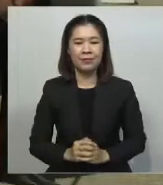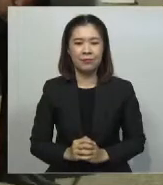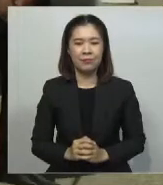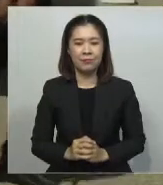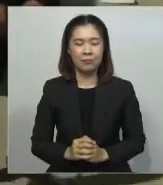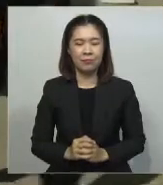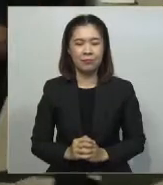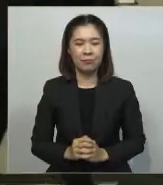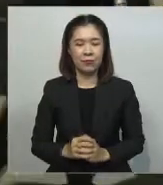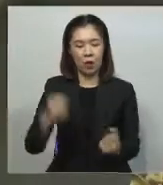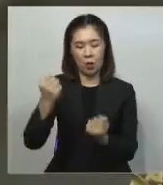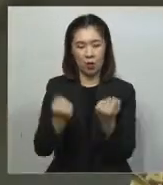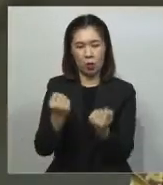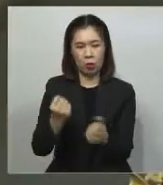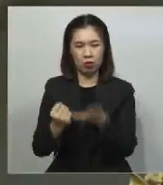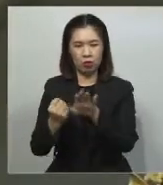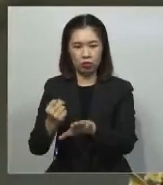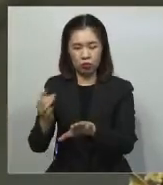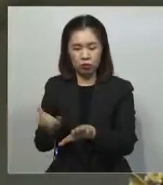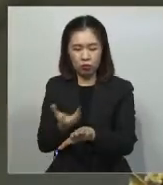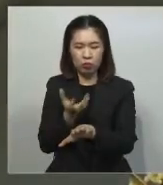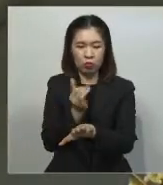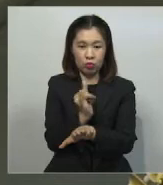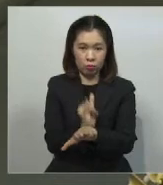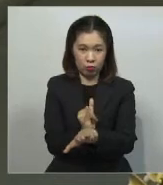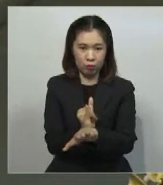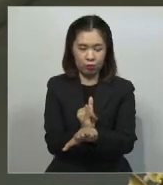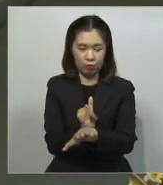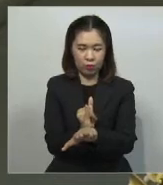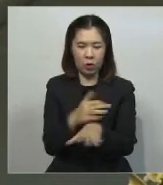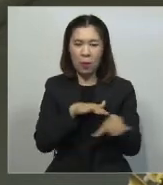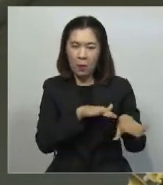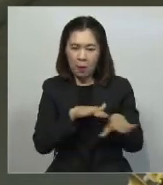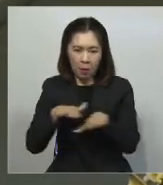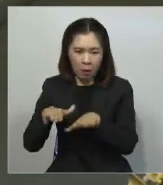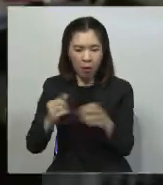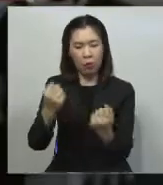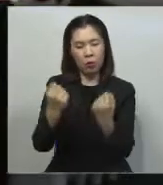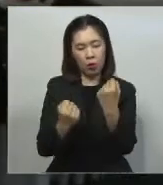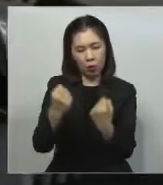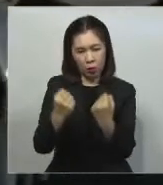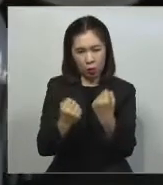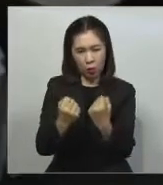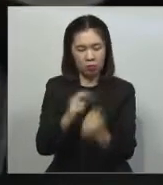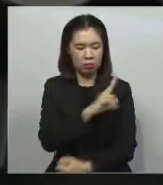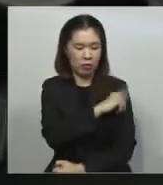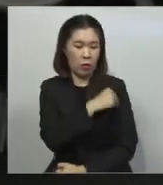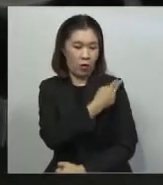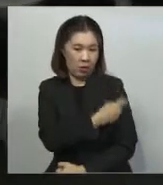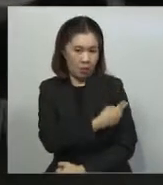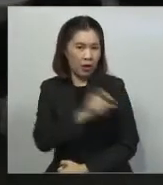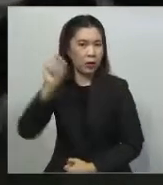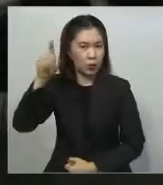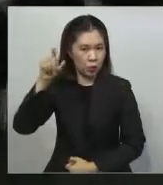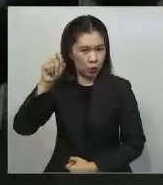นเคลื่อนสรีระสังขารนั้นจะอยู่ด้านหน้าหอประชุมก็จะมีการเตรียมพร้อมทั้งรถนำขบวนหน่วยแพทย์ฉุกเฉินพร้อมเคลื่อน